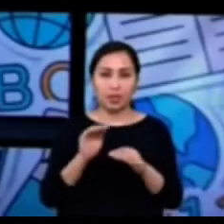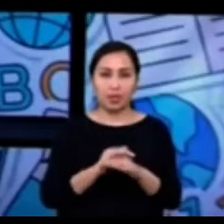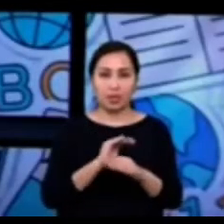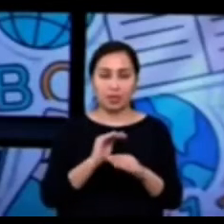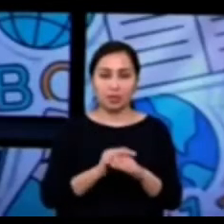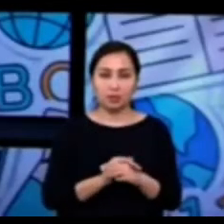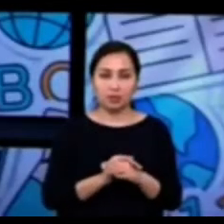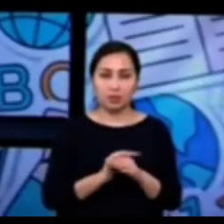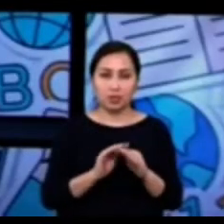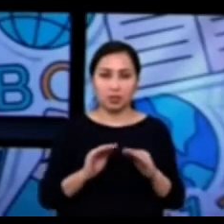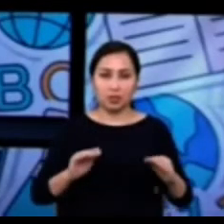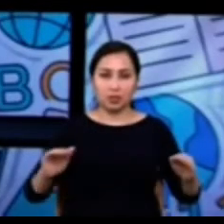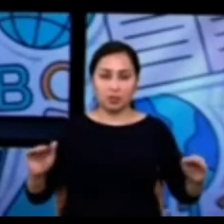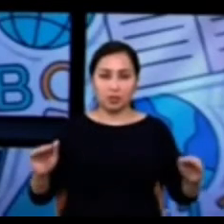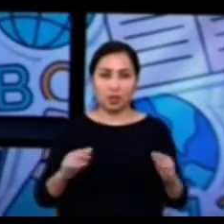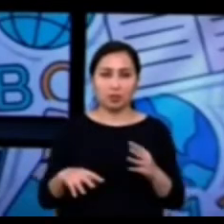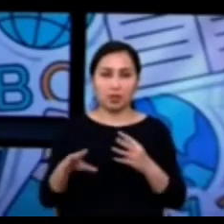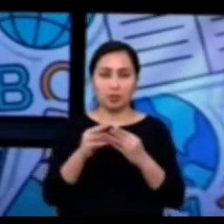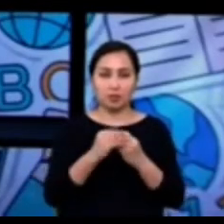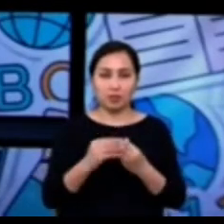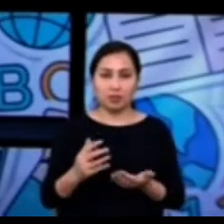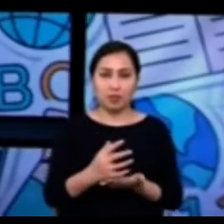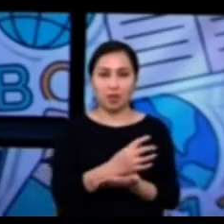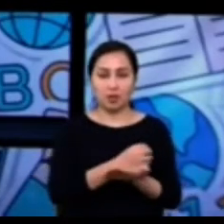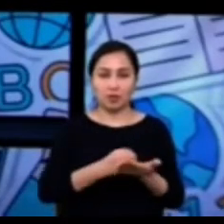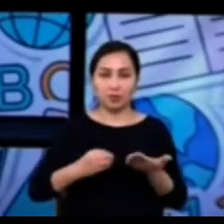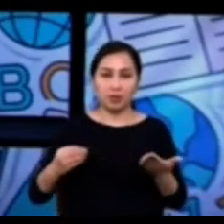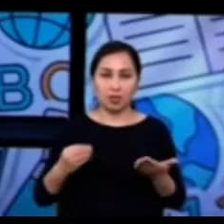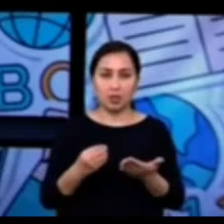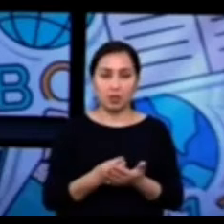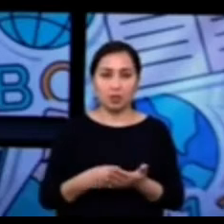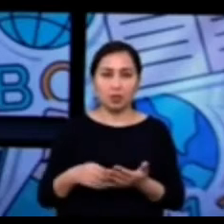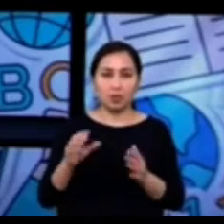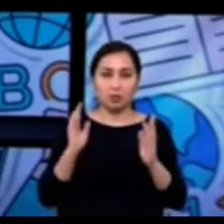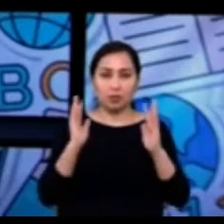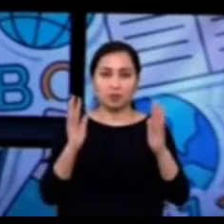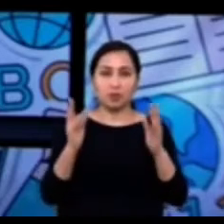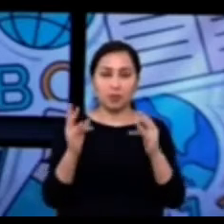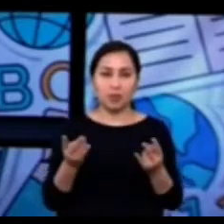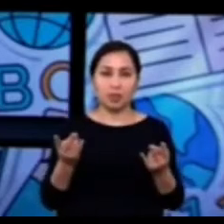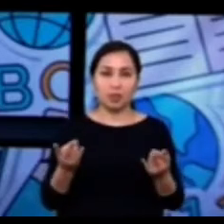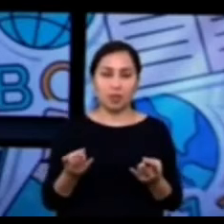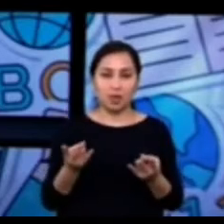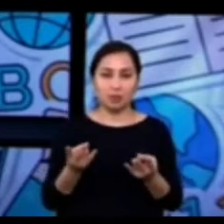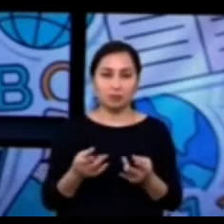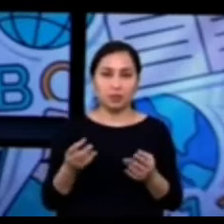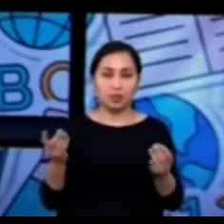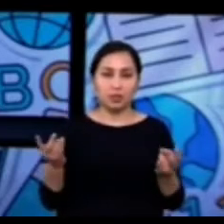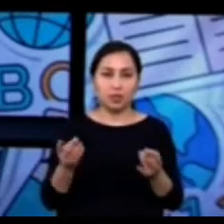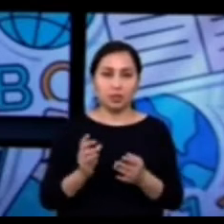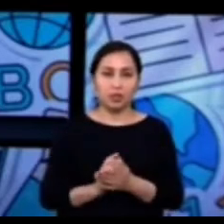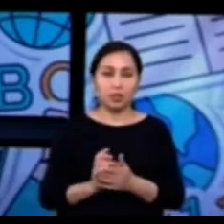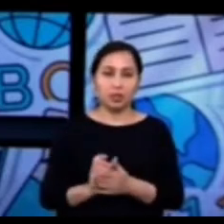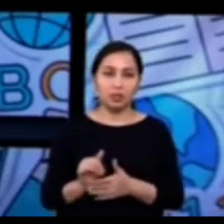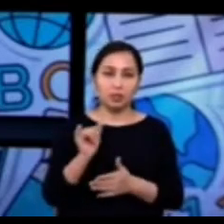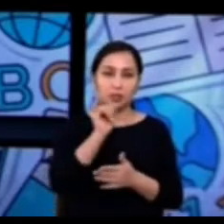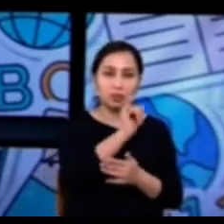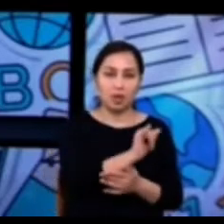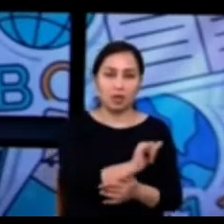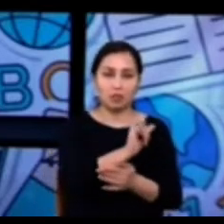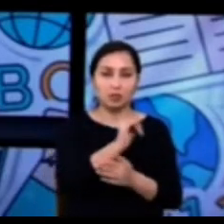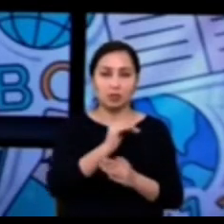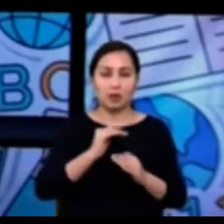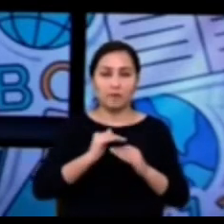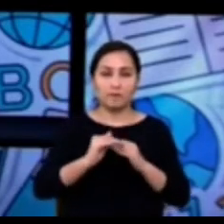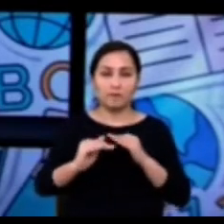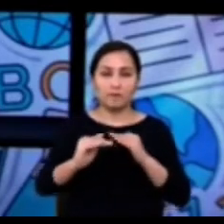Молодцы, ребята, мы собрали урожай в саду. Теперь нам пора идти дальше, в огород.